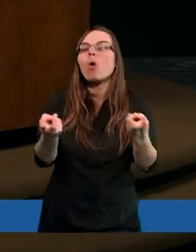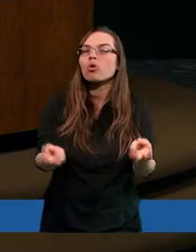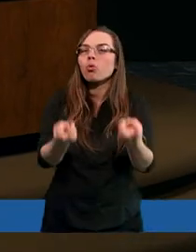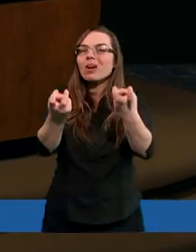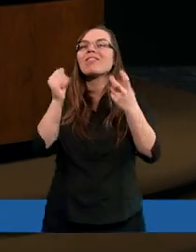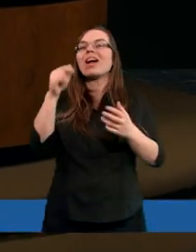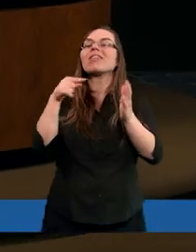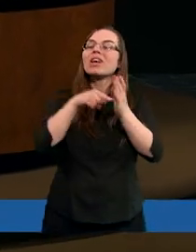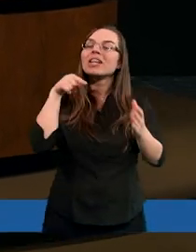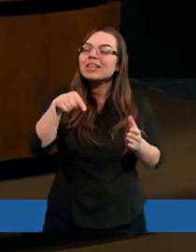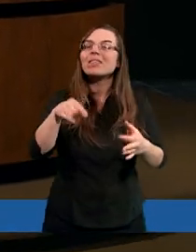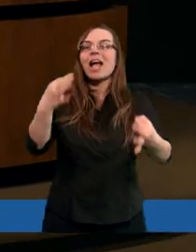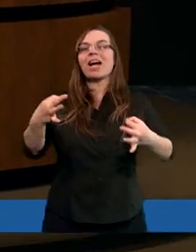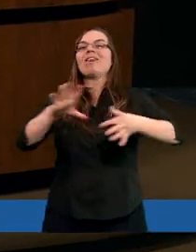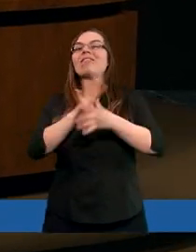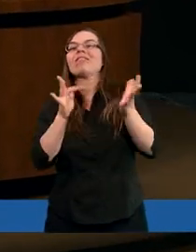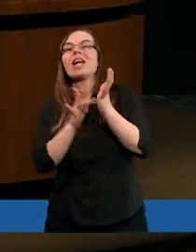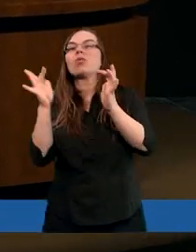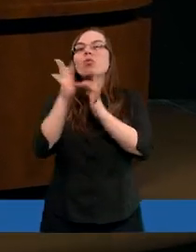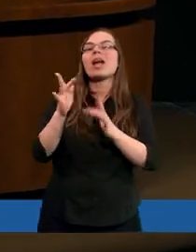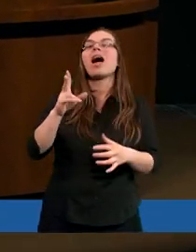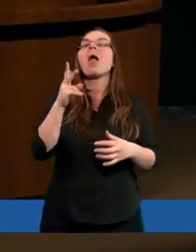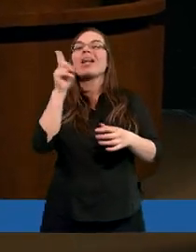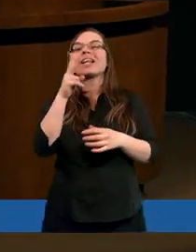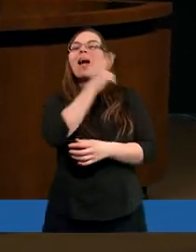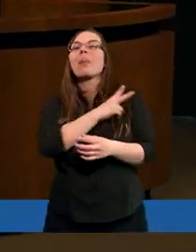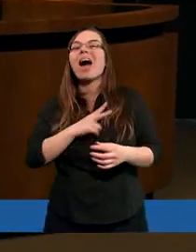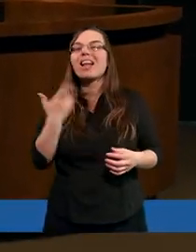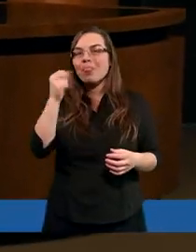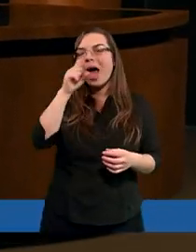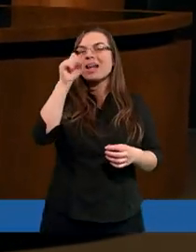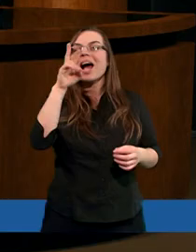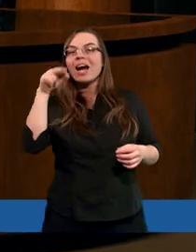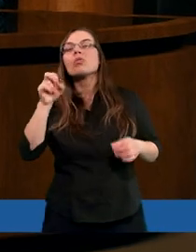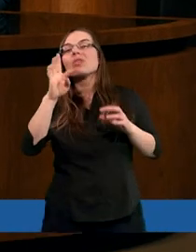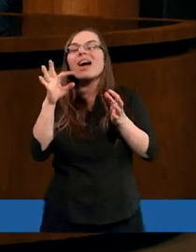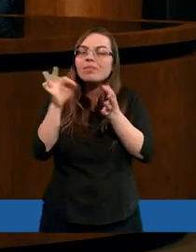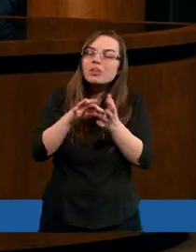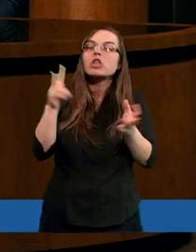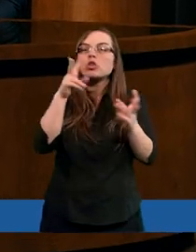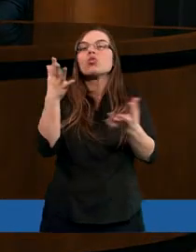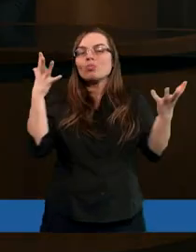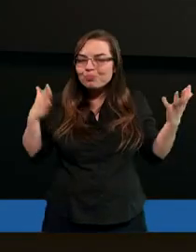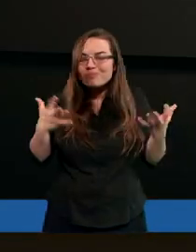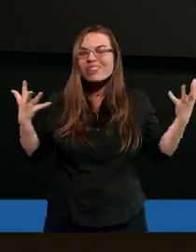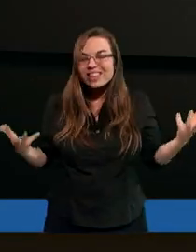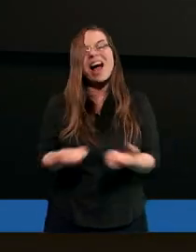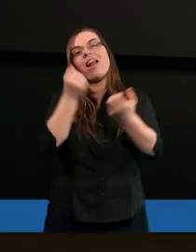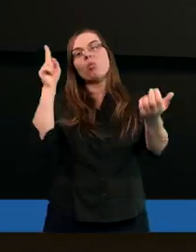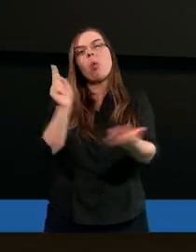właśnie w Jezusie z Nazaretu takiego kogoś słusznie znaleźli. No,